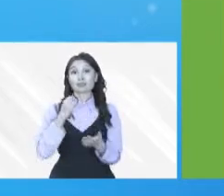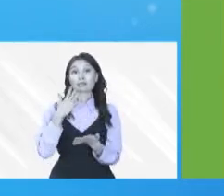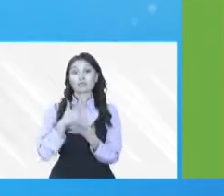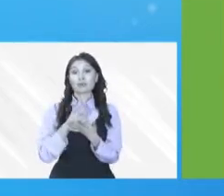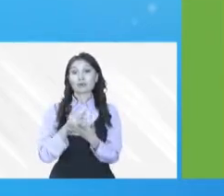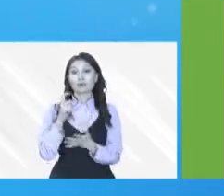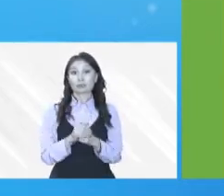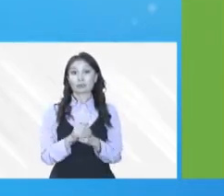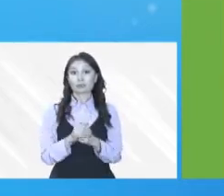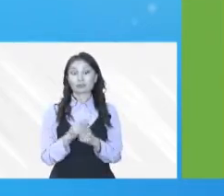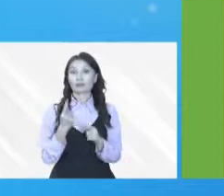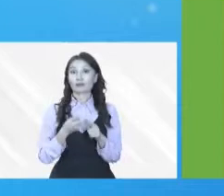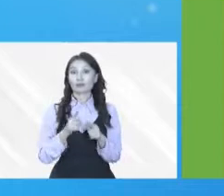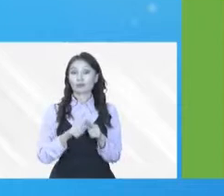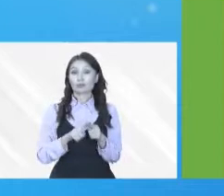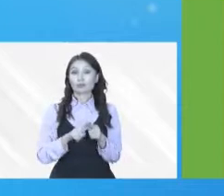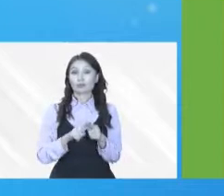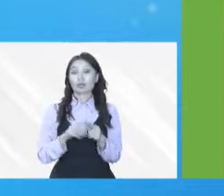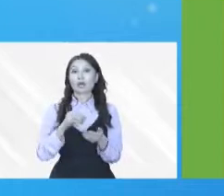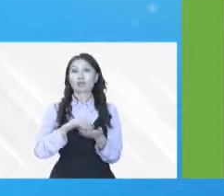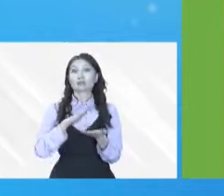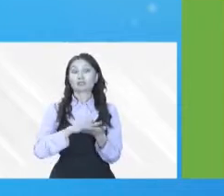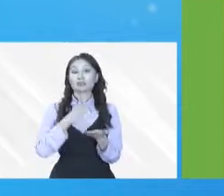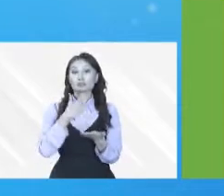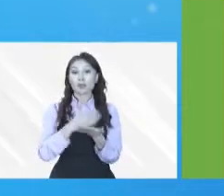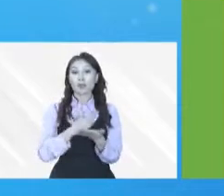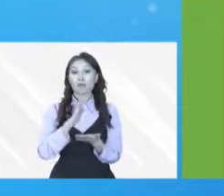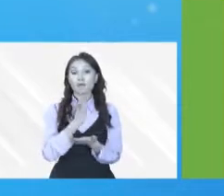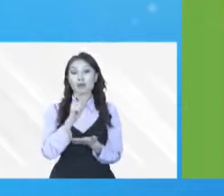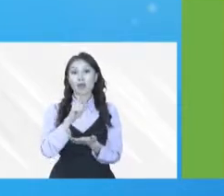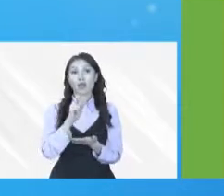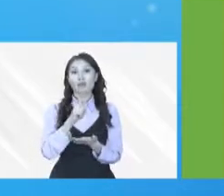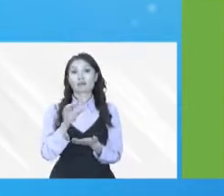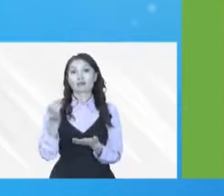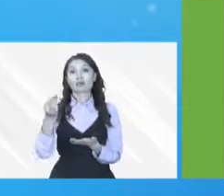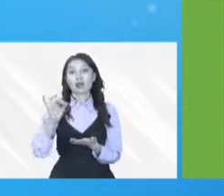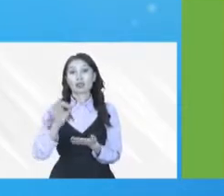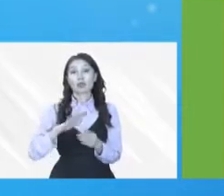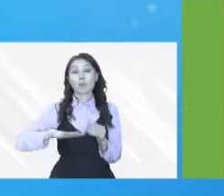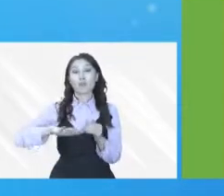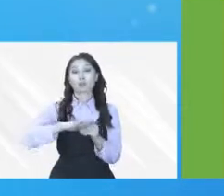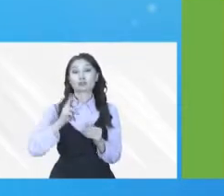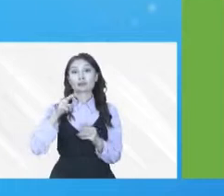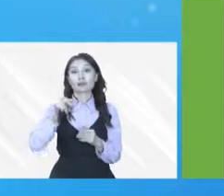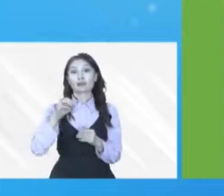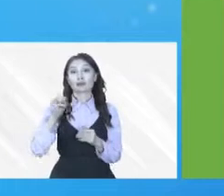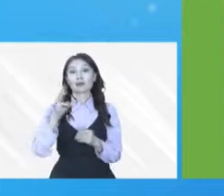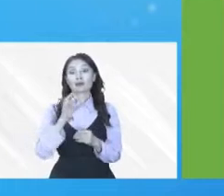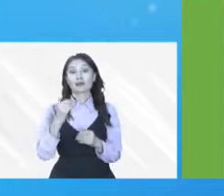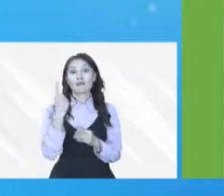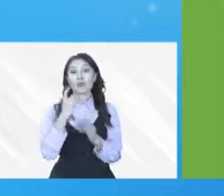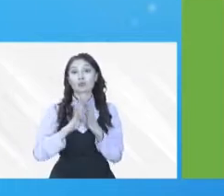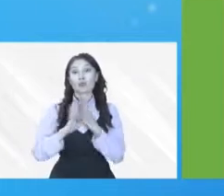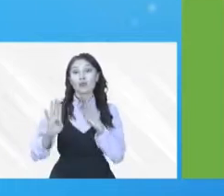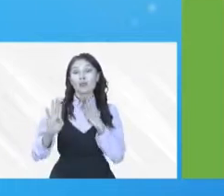центромерами хромосом, которые располагаются в экваториальной плоскости клетки в одну